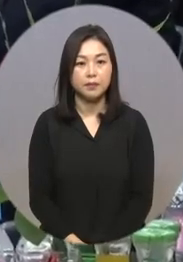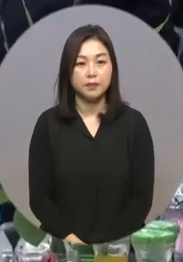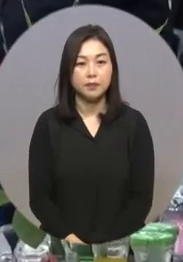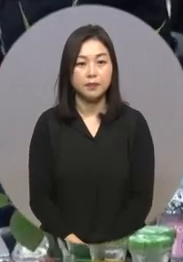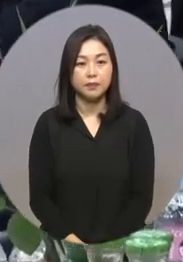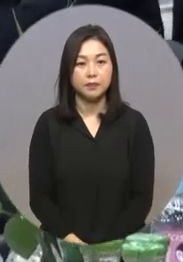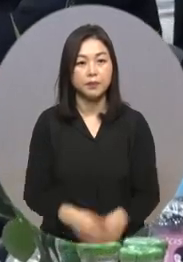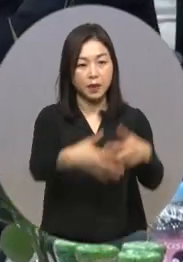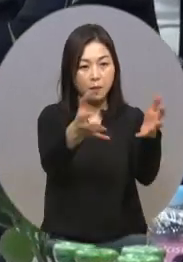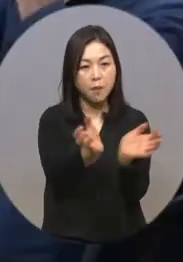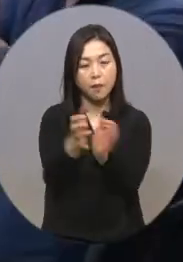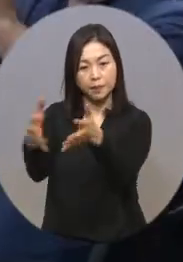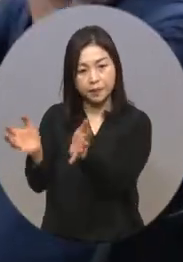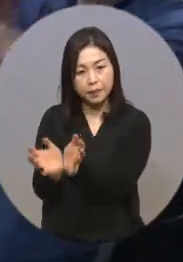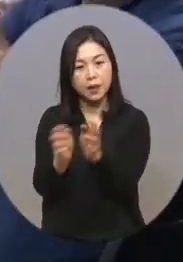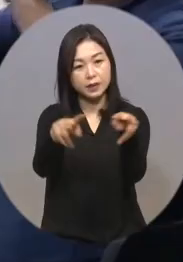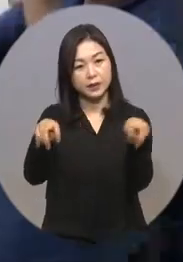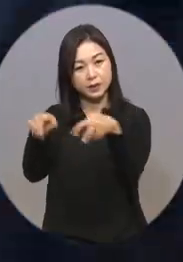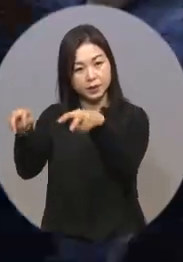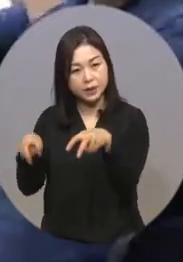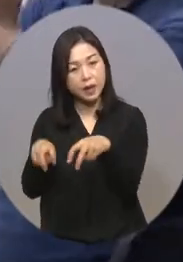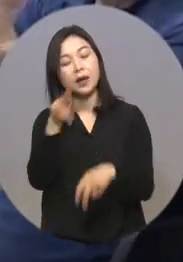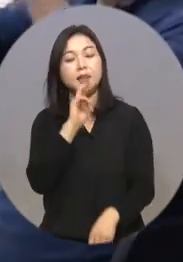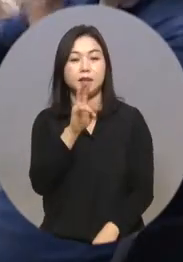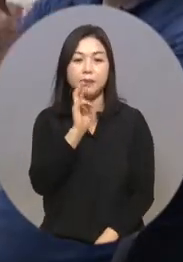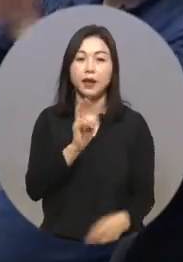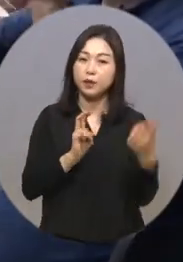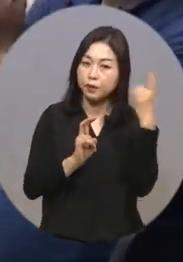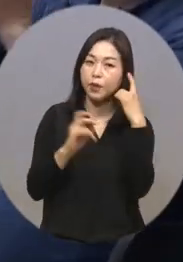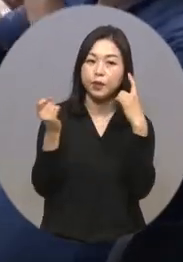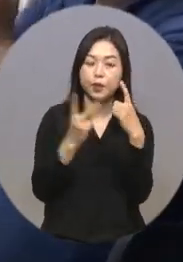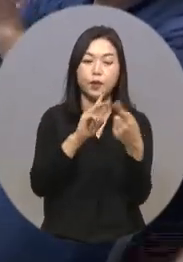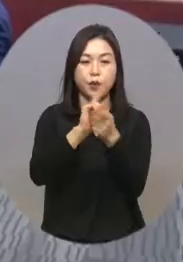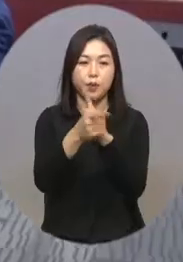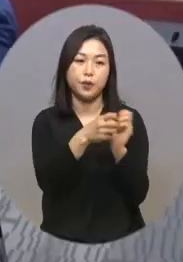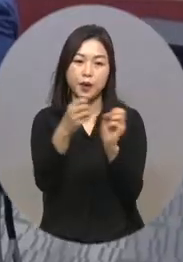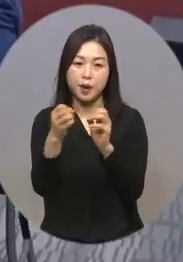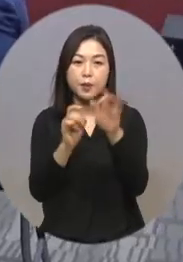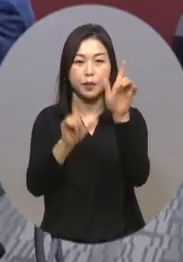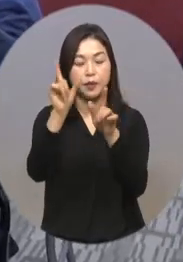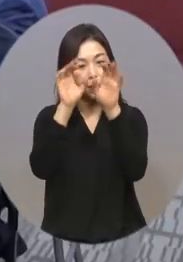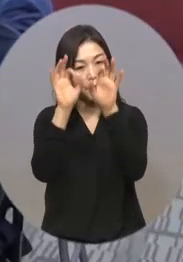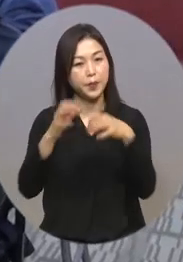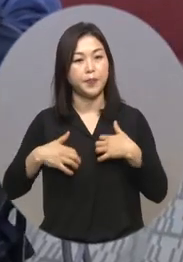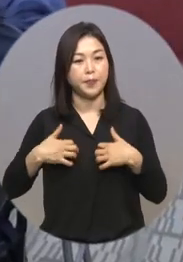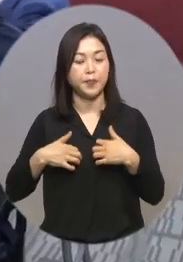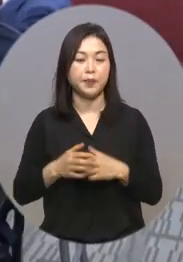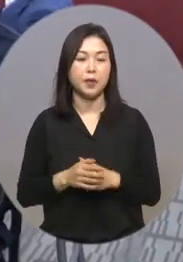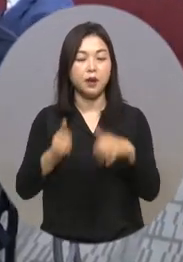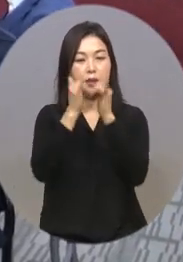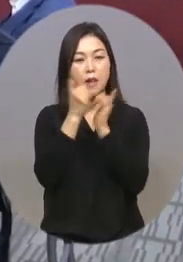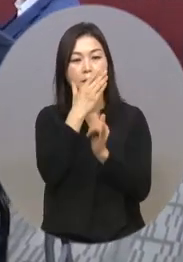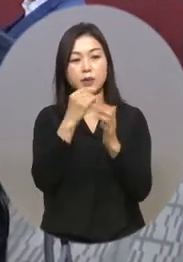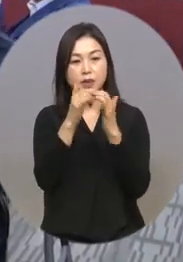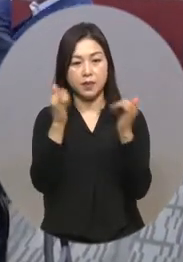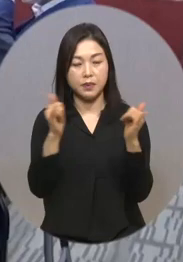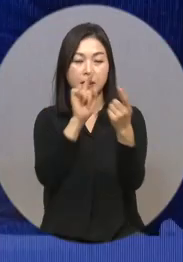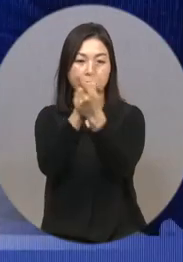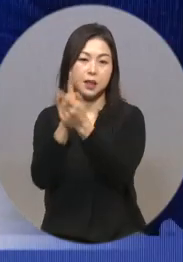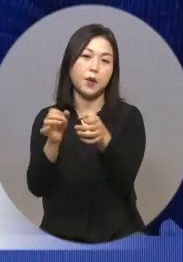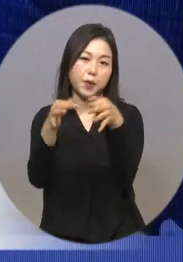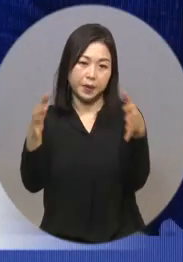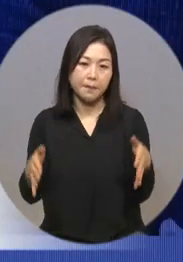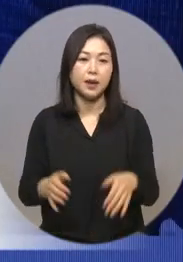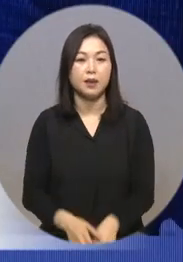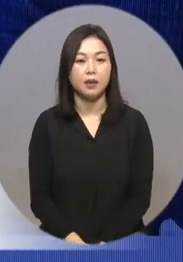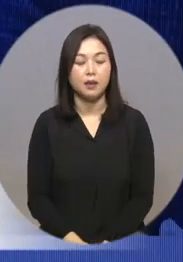삼삼오오 둘러앉아 음악 감상과 함께 담소를 나누는 모습이 반갑습니다. 사회복지인들의 오랜만의 모임입니다.